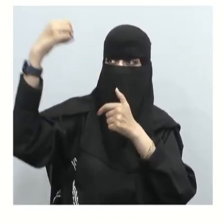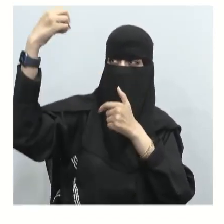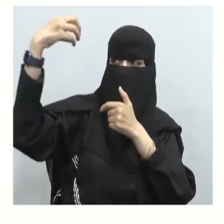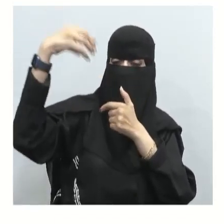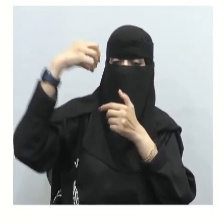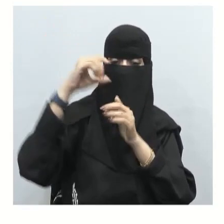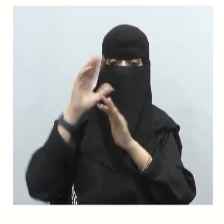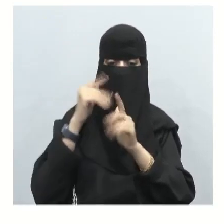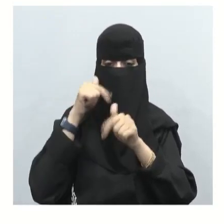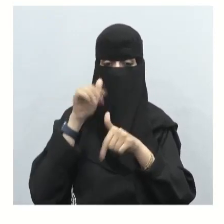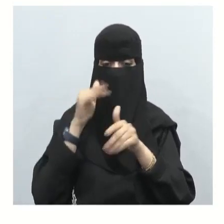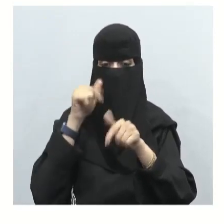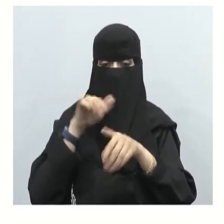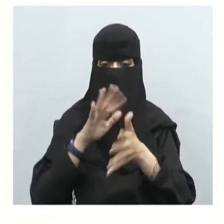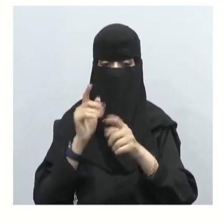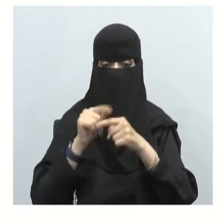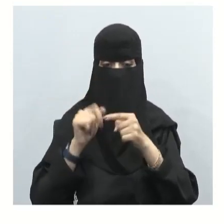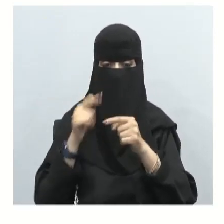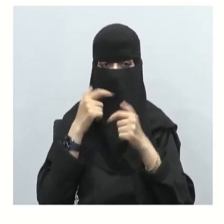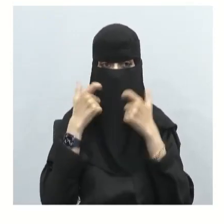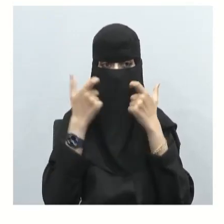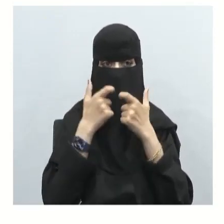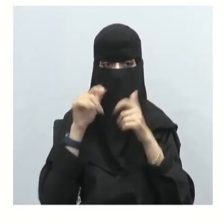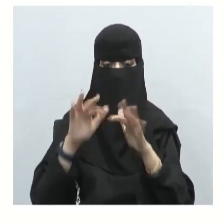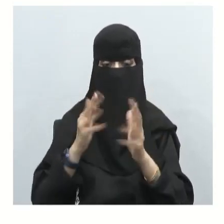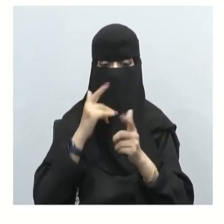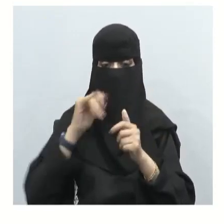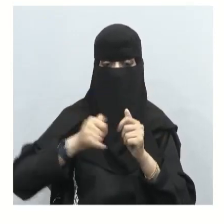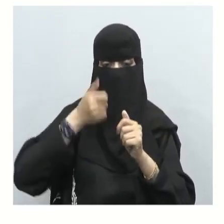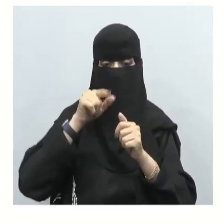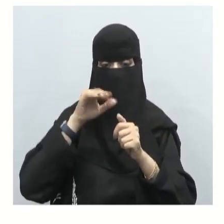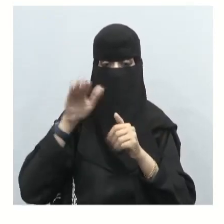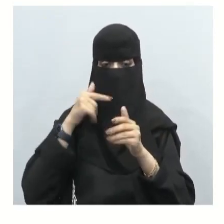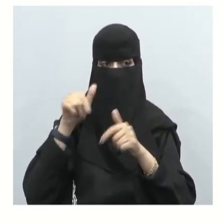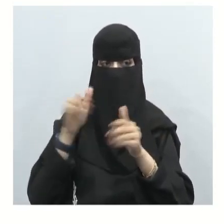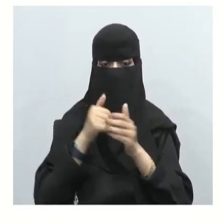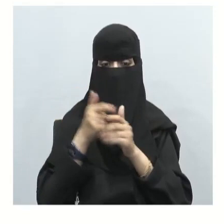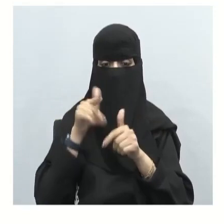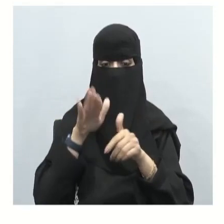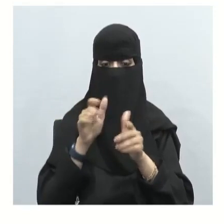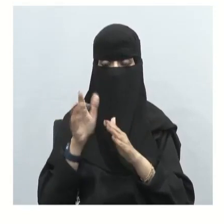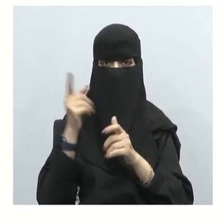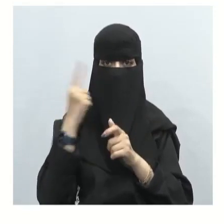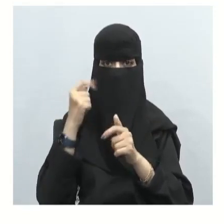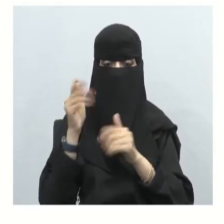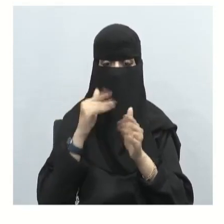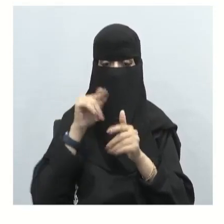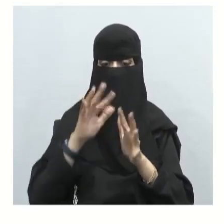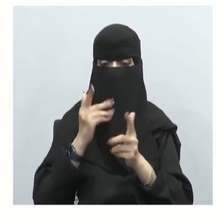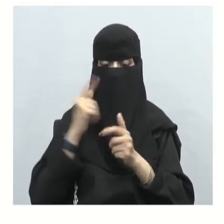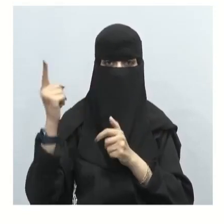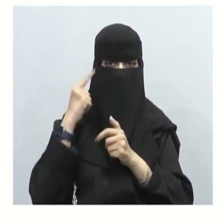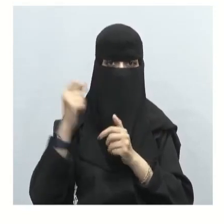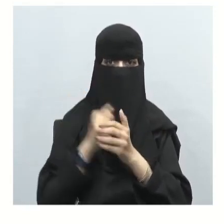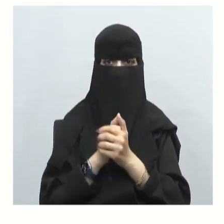تردد الضوء بالنسبه للمراقب ما تردد الضوء المنبعث منها اذا ما تردد